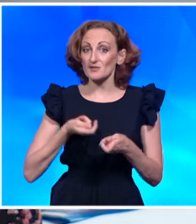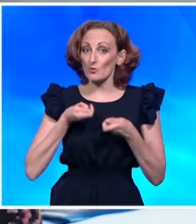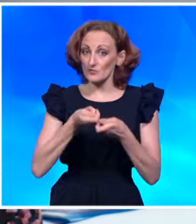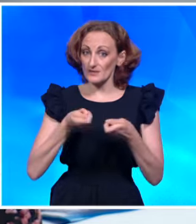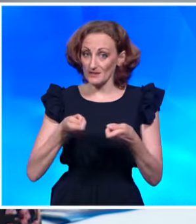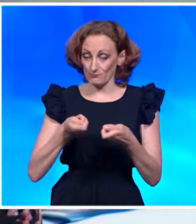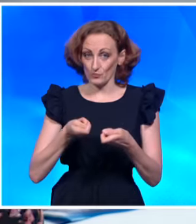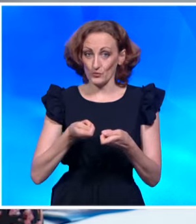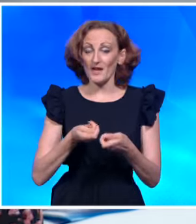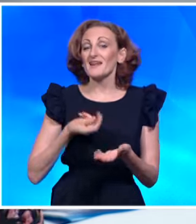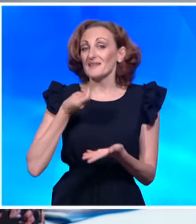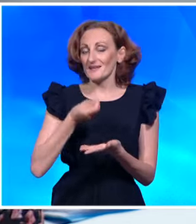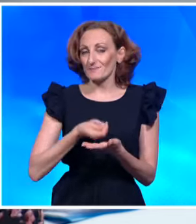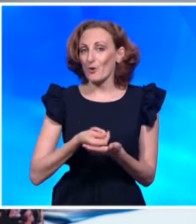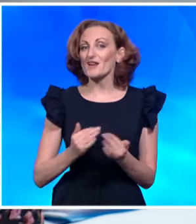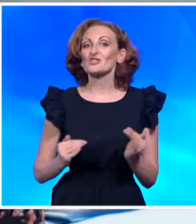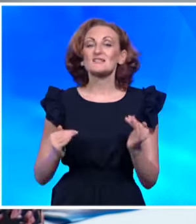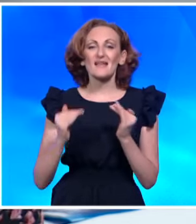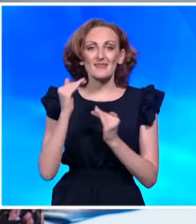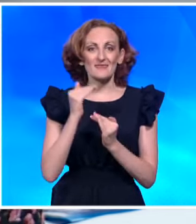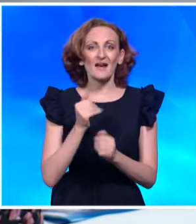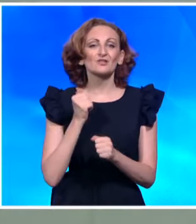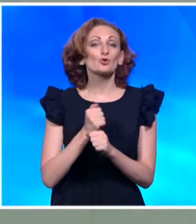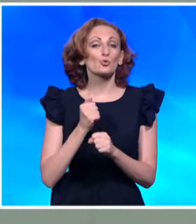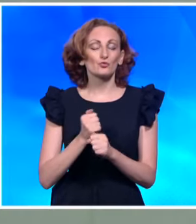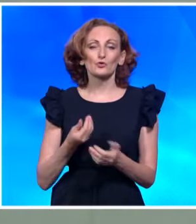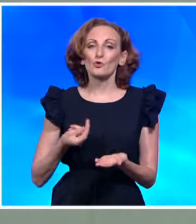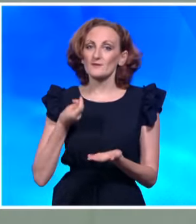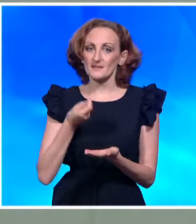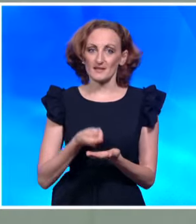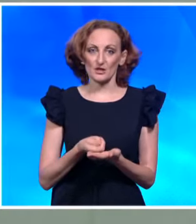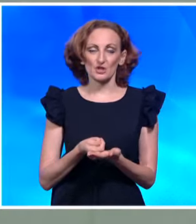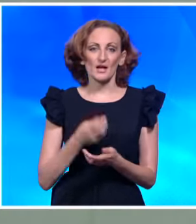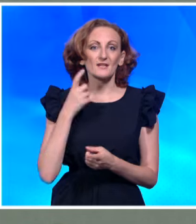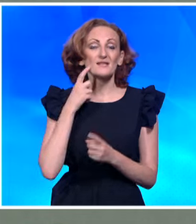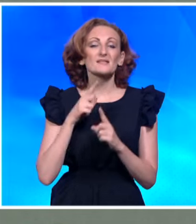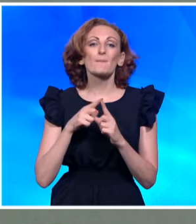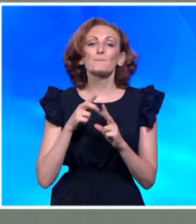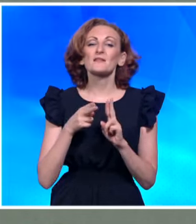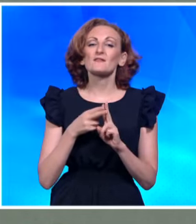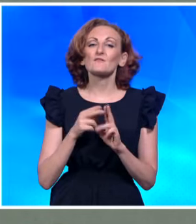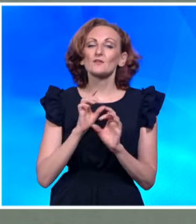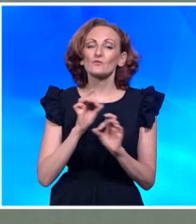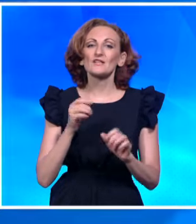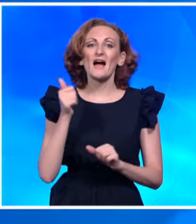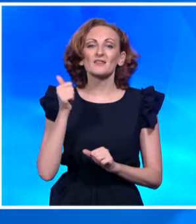и се изплаща над трудовото възнаграждение. За BTV новините, Антония Яворова.